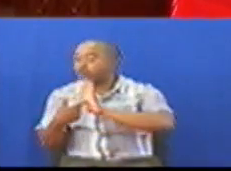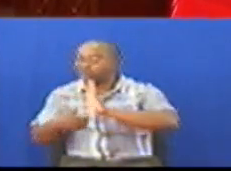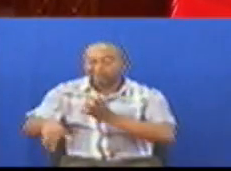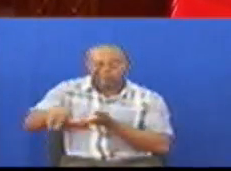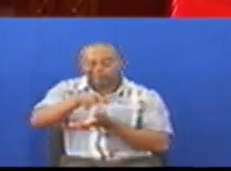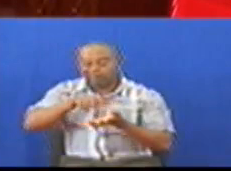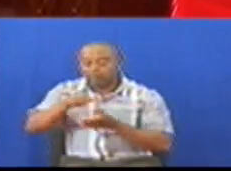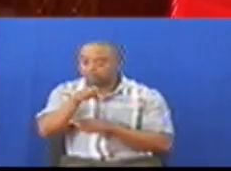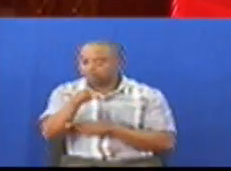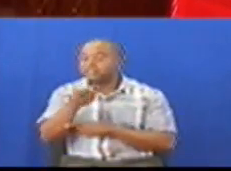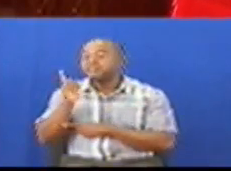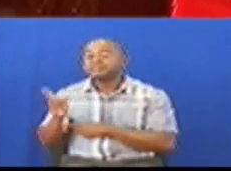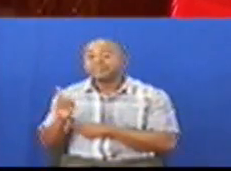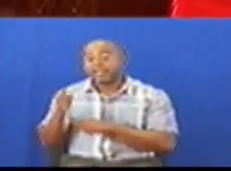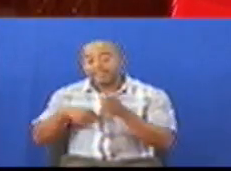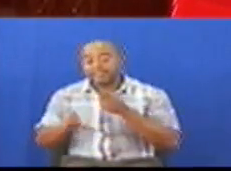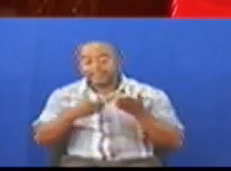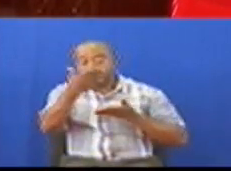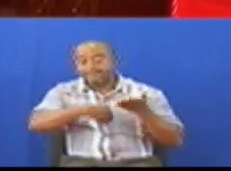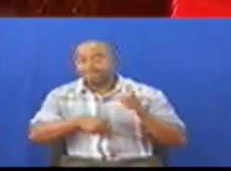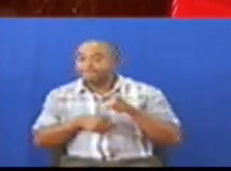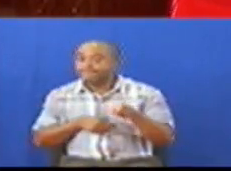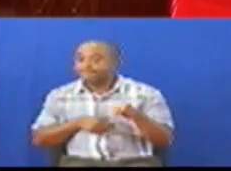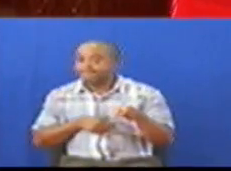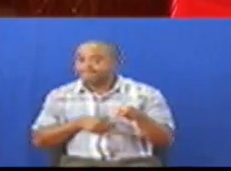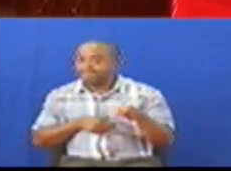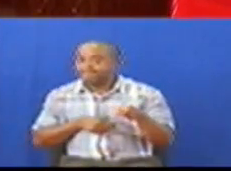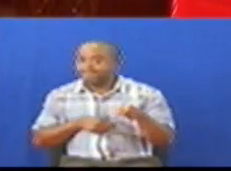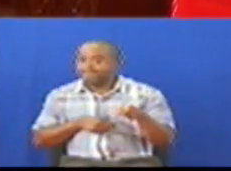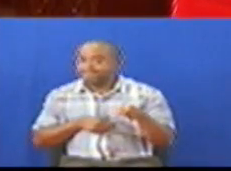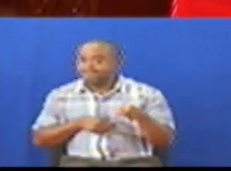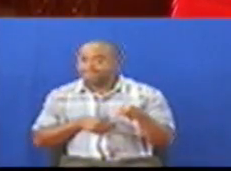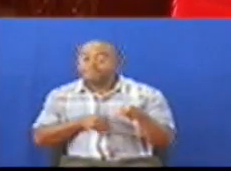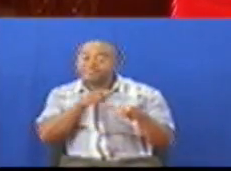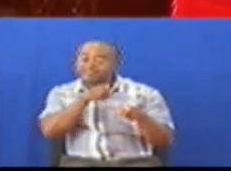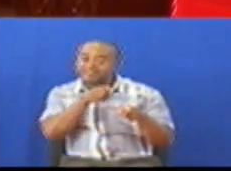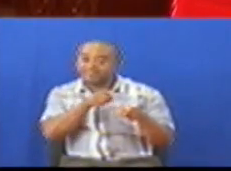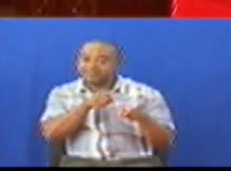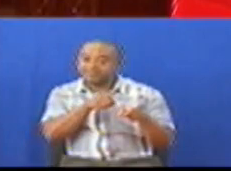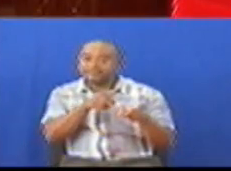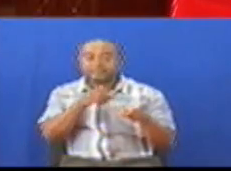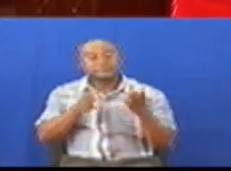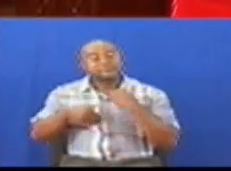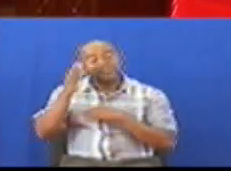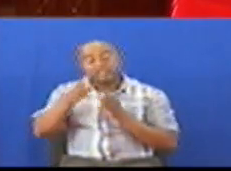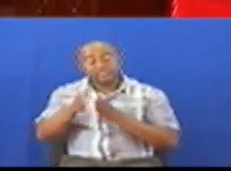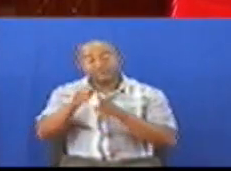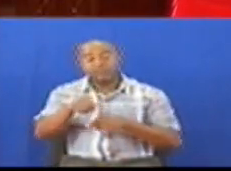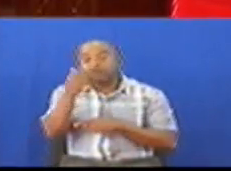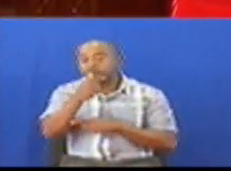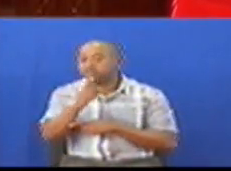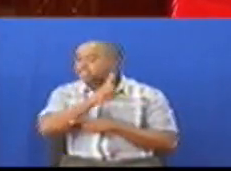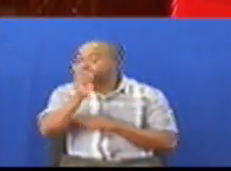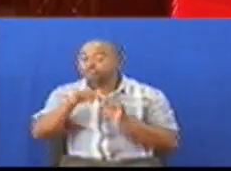kwa mujibu wa andiko hilo ni transfer of competency and sector based policy. Serikali za mitaa hapa nchini sio